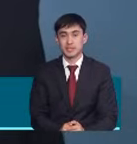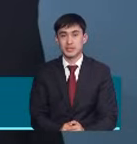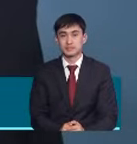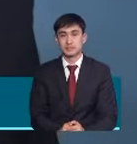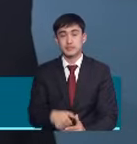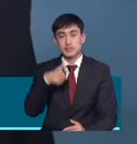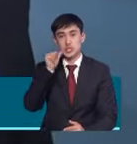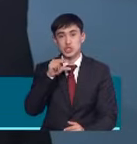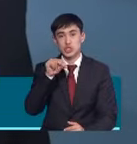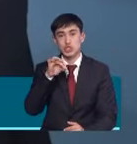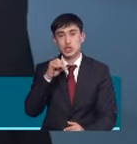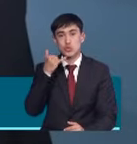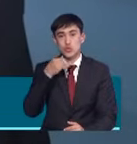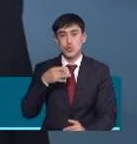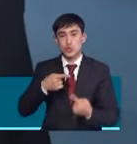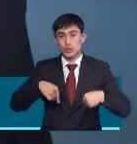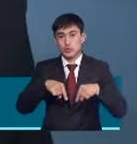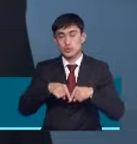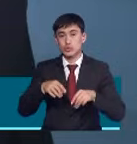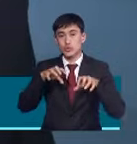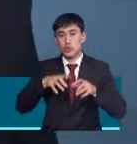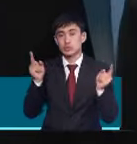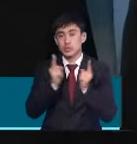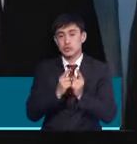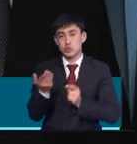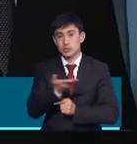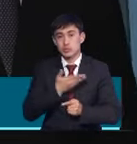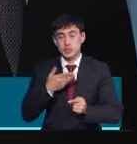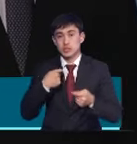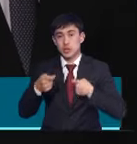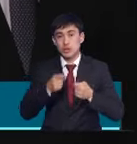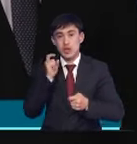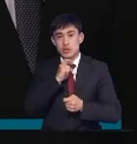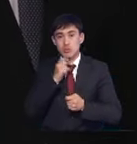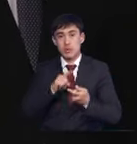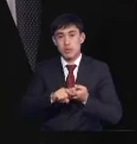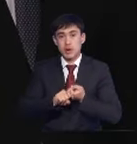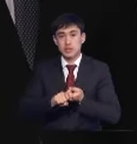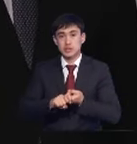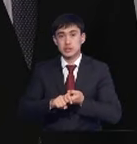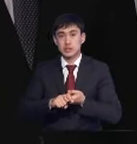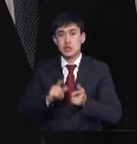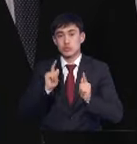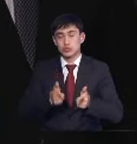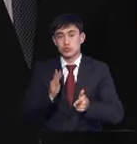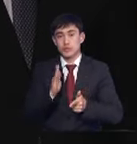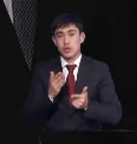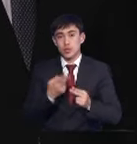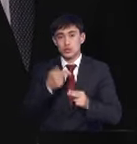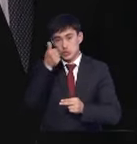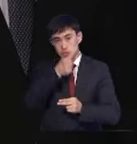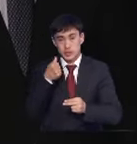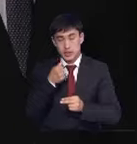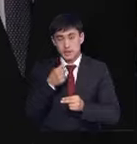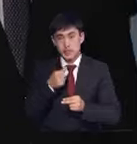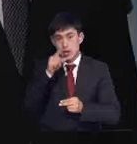Күні кеше Шыңжаң ұйғыр автономиясының төрағасымен кездестік. Олар бізбен сауда экономикалық байланыс орнатуға ниетті. Осы жылдың шілде